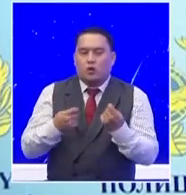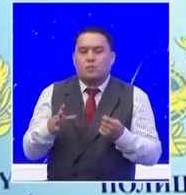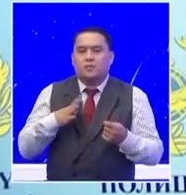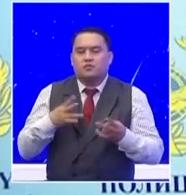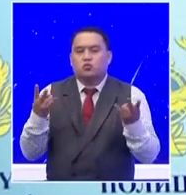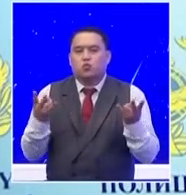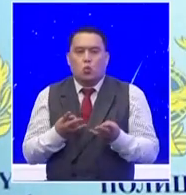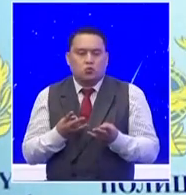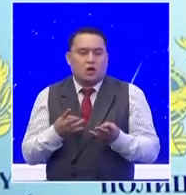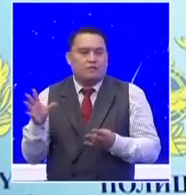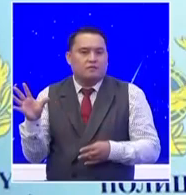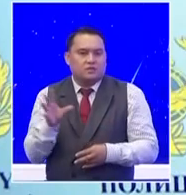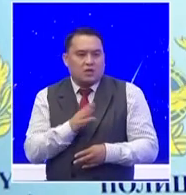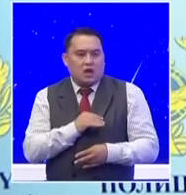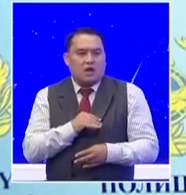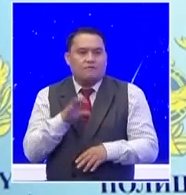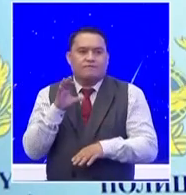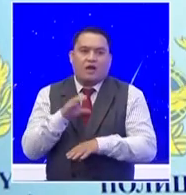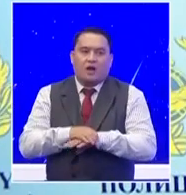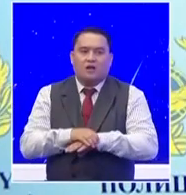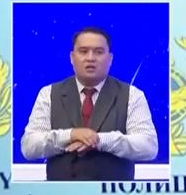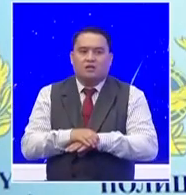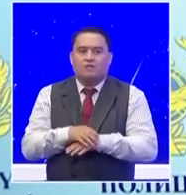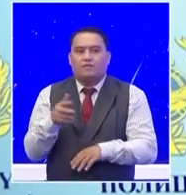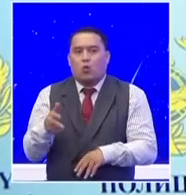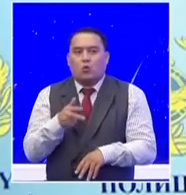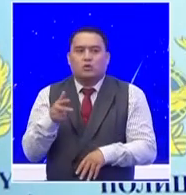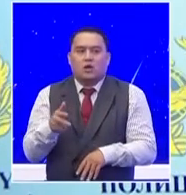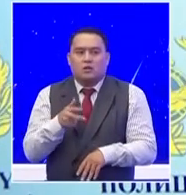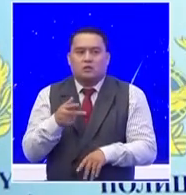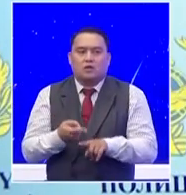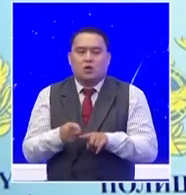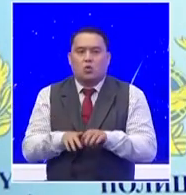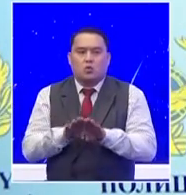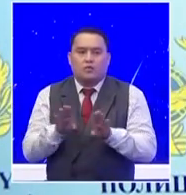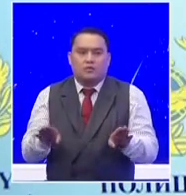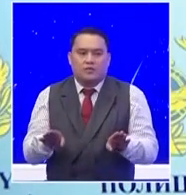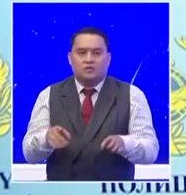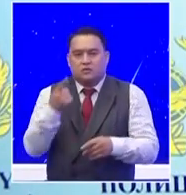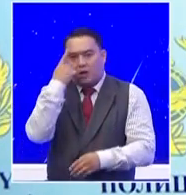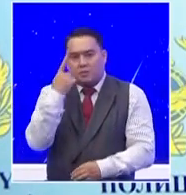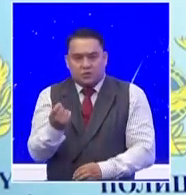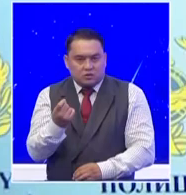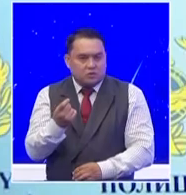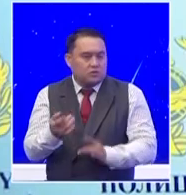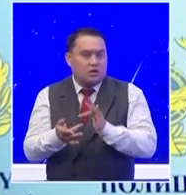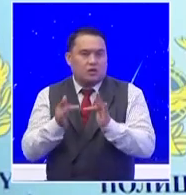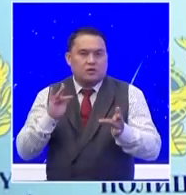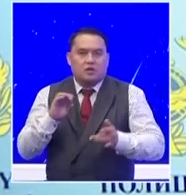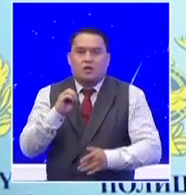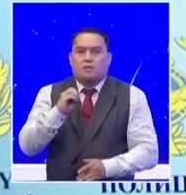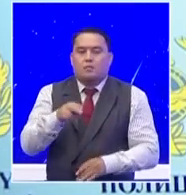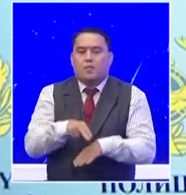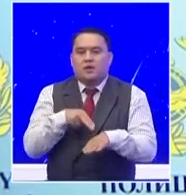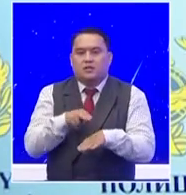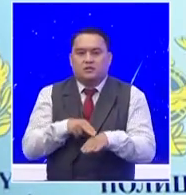граждан обо всех известных фактах, фото, видеоматериалы подобных правонарушений сообщать на социальную страницу Департамента